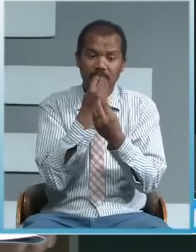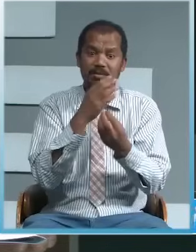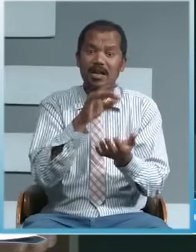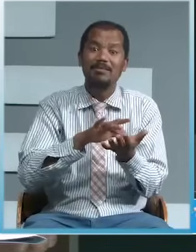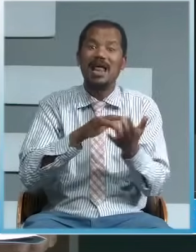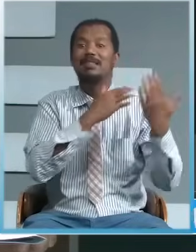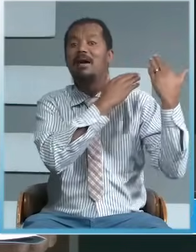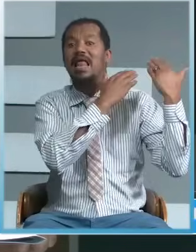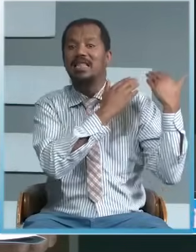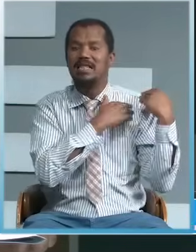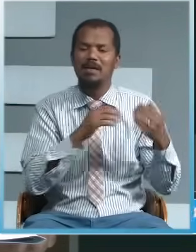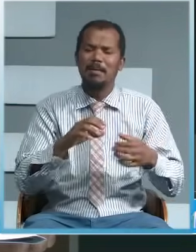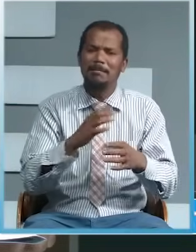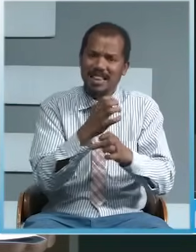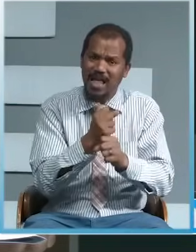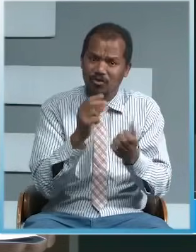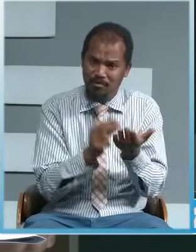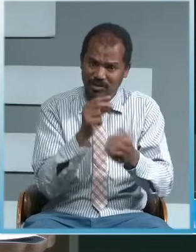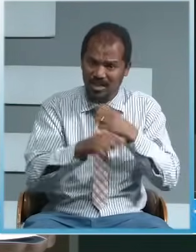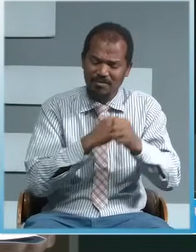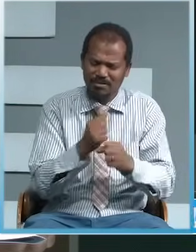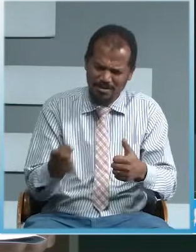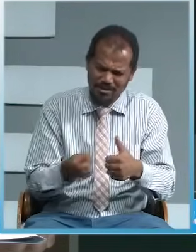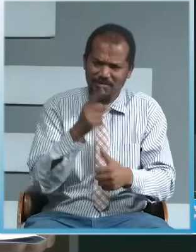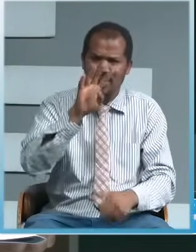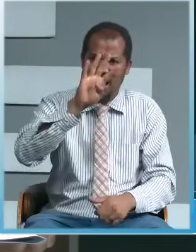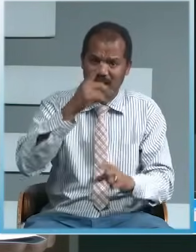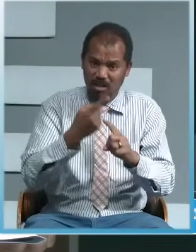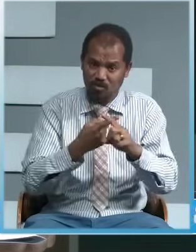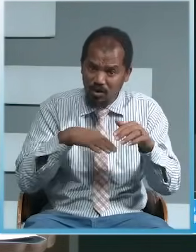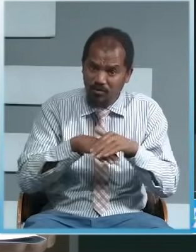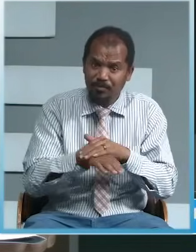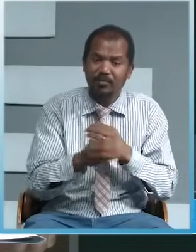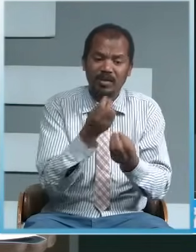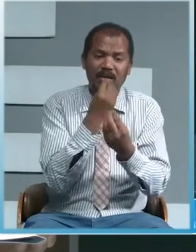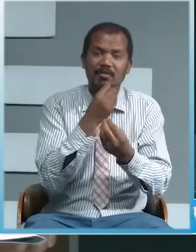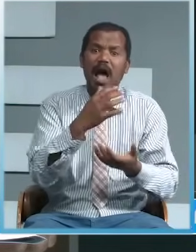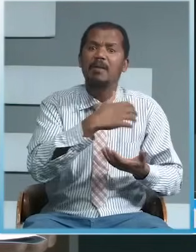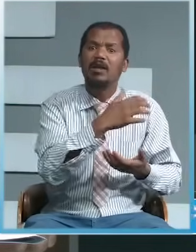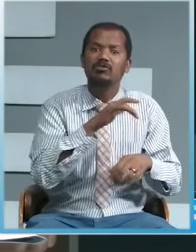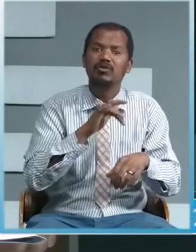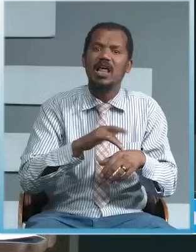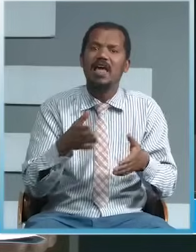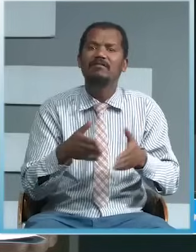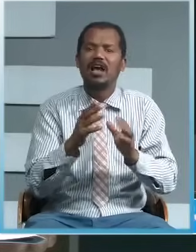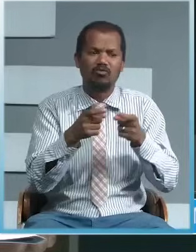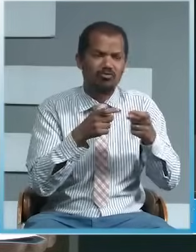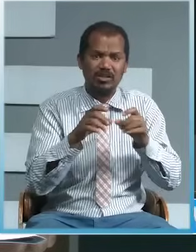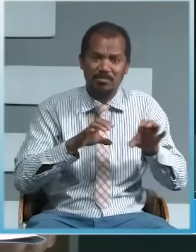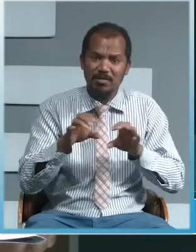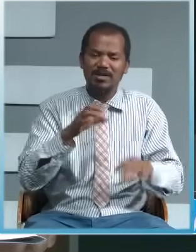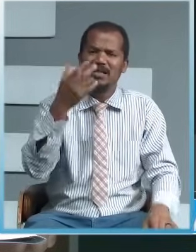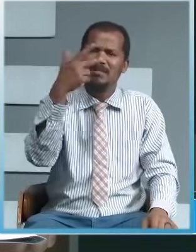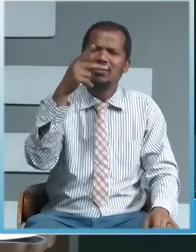የኢትዮጵያ ምግብና መድኃኒት ባለስልጣን በተያዘው በጀት ዓመት በመጀመሪያው 4 ወራት ውስጥ የምግብ አምራቾች ላይ የድህረ ፈቃድ